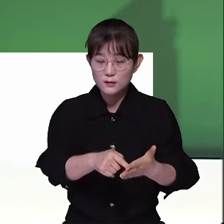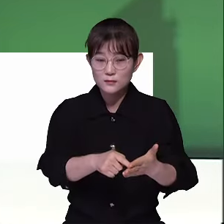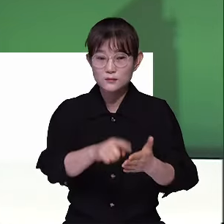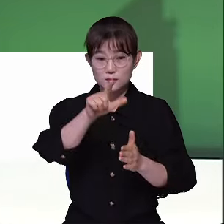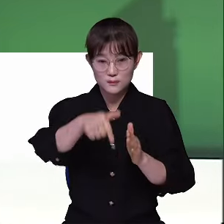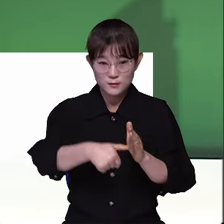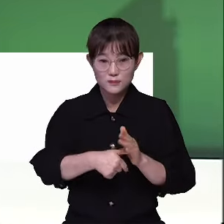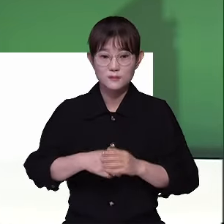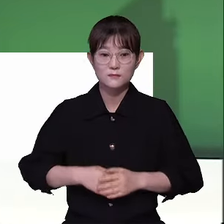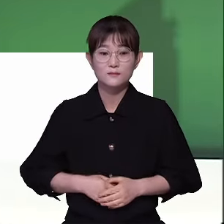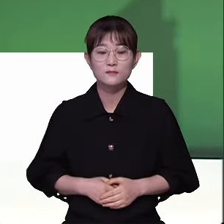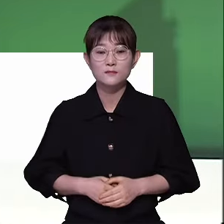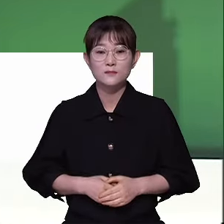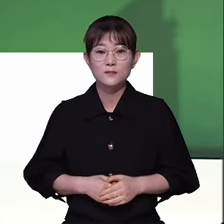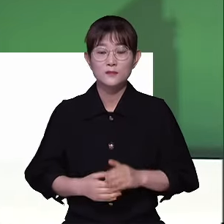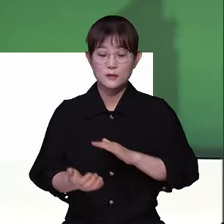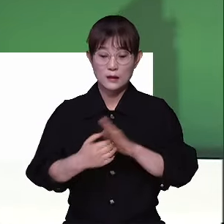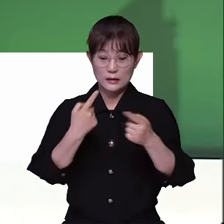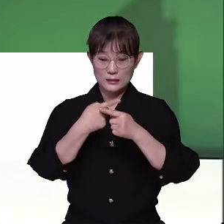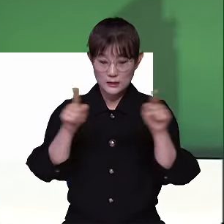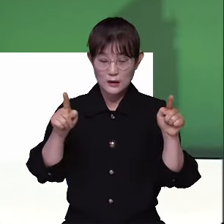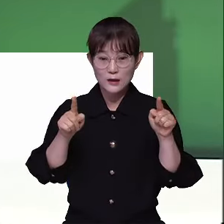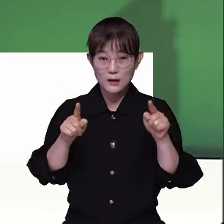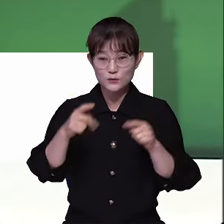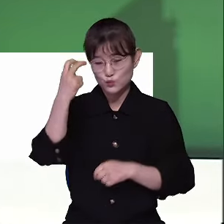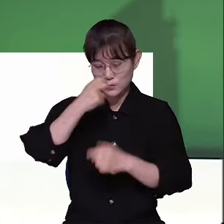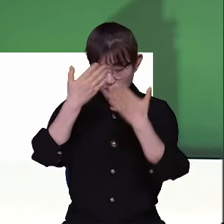과정에서 하여튼 이런 그 예타 부분은 과감하게 저희가 전향적으로 이렇게 할